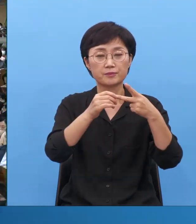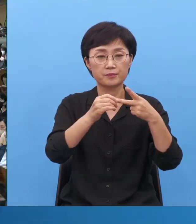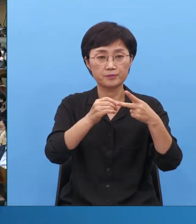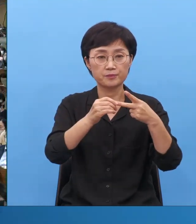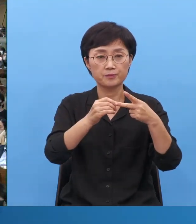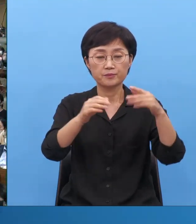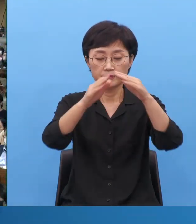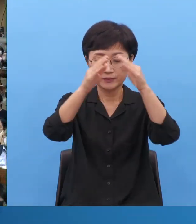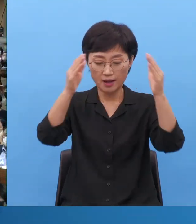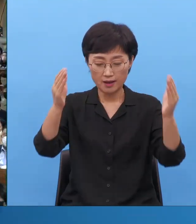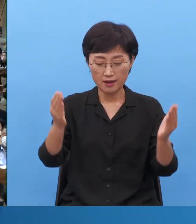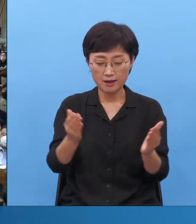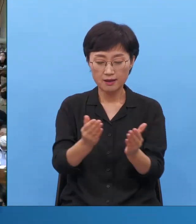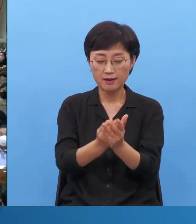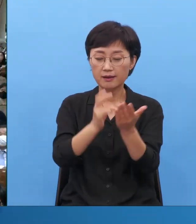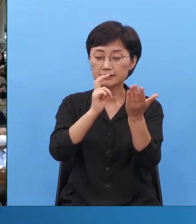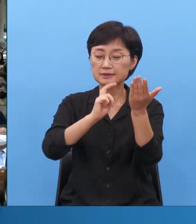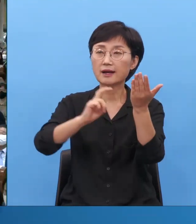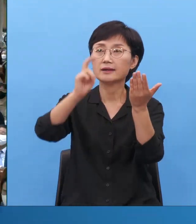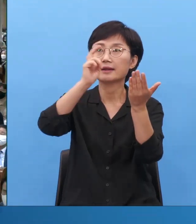찬양하여라. 다